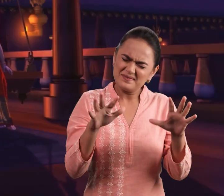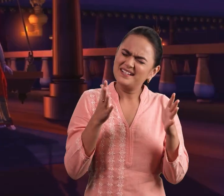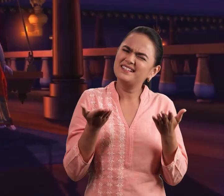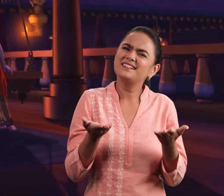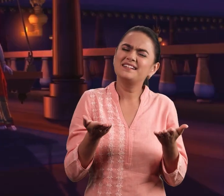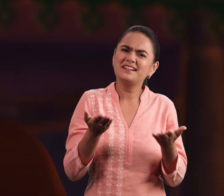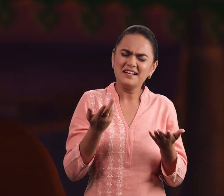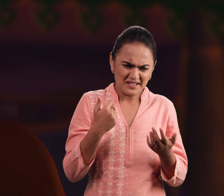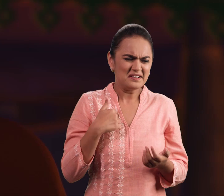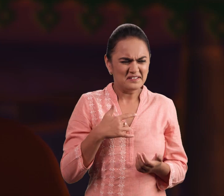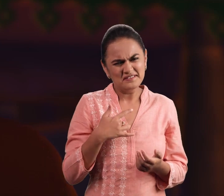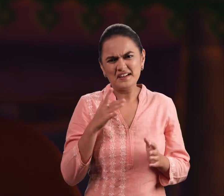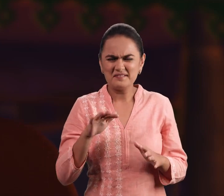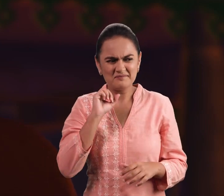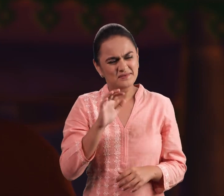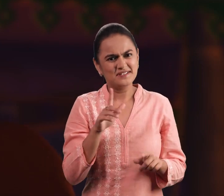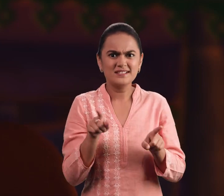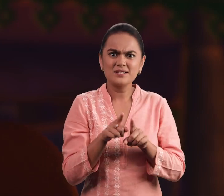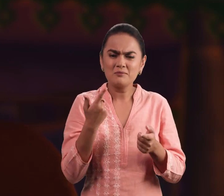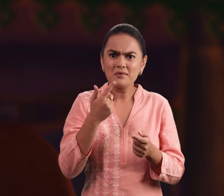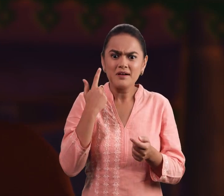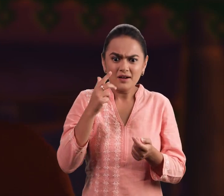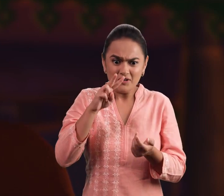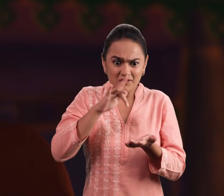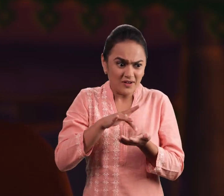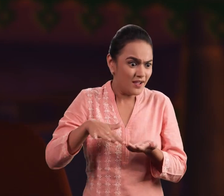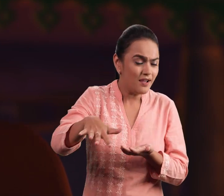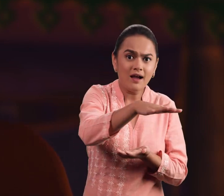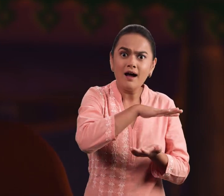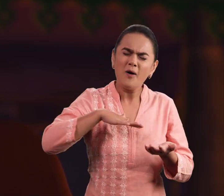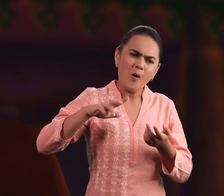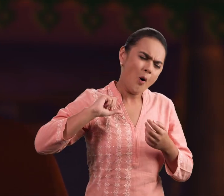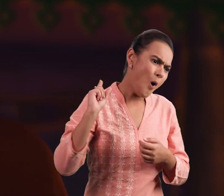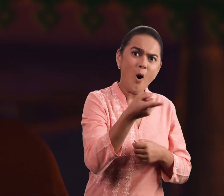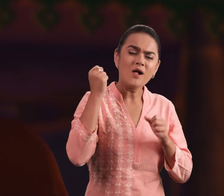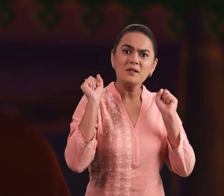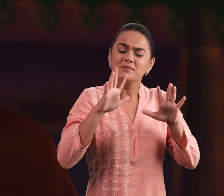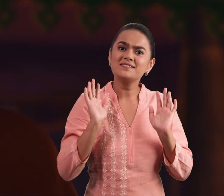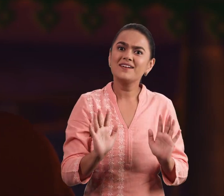मायाजाल, हाँ ऐसा कुछ है तो सही। समस्त वृंदावन जिसमें बंध सा गया है।